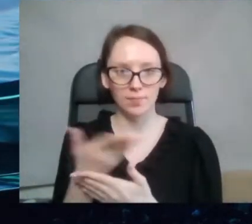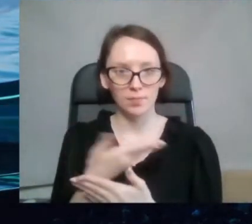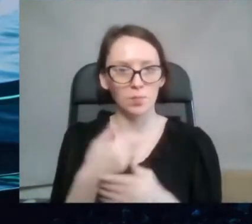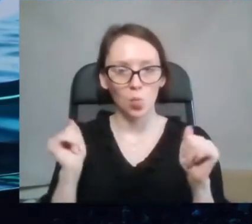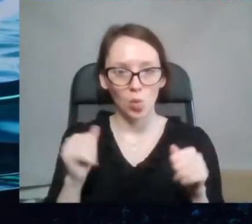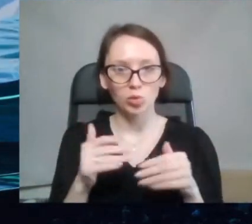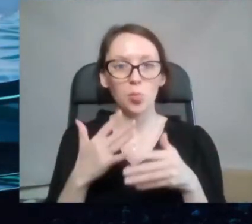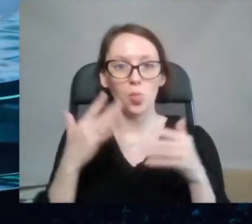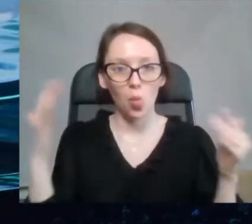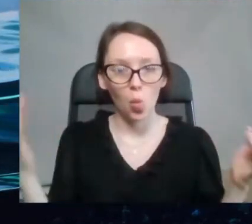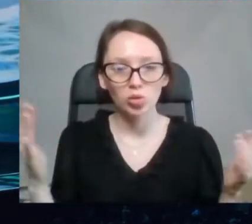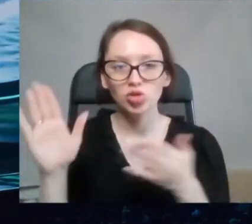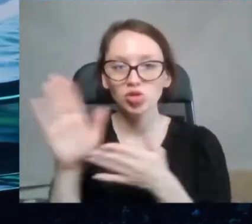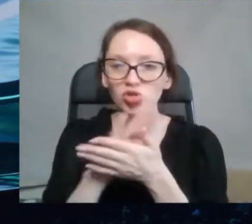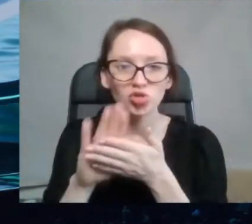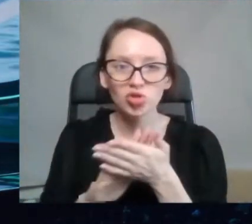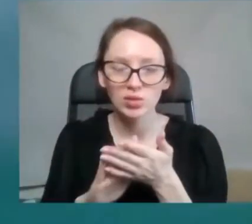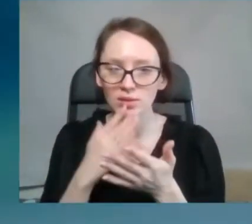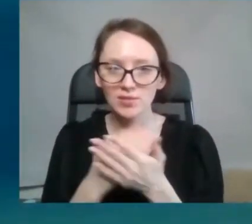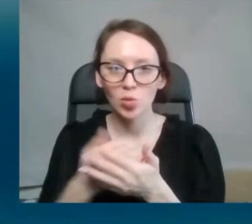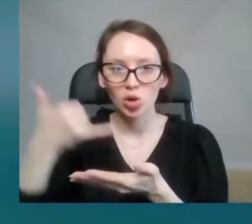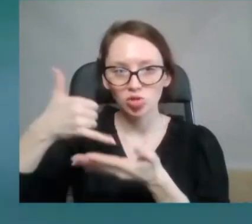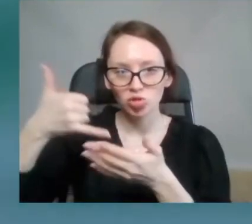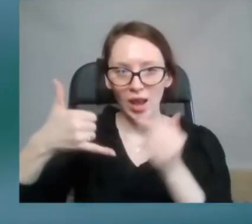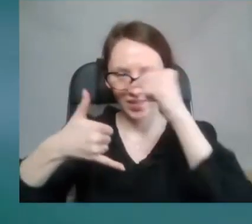не чистить свой чайник внутри.